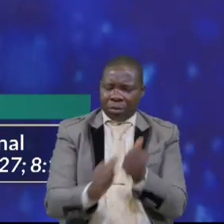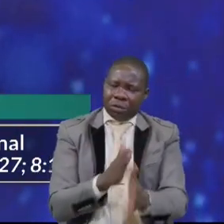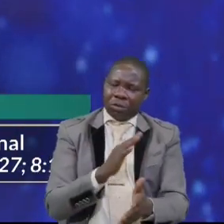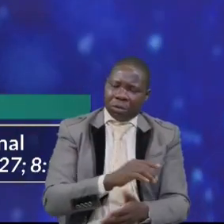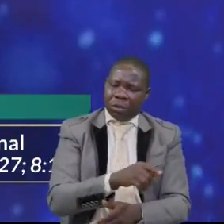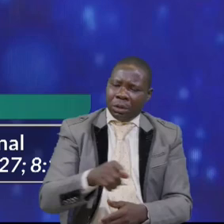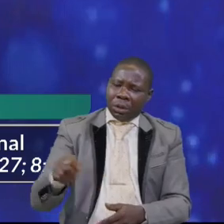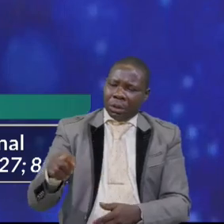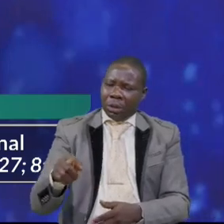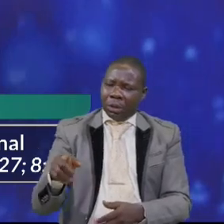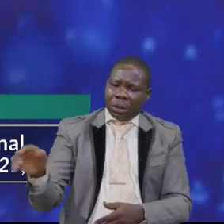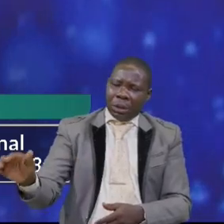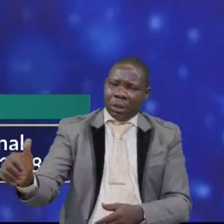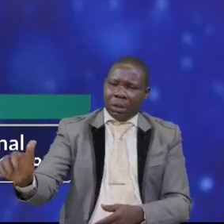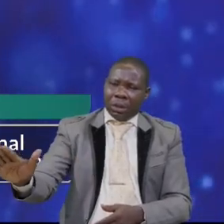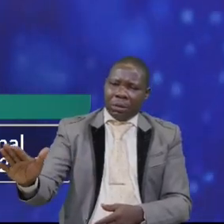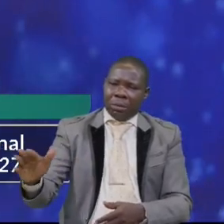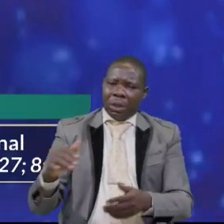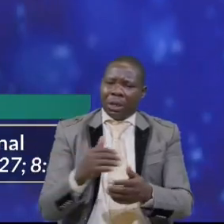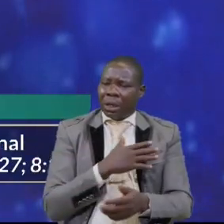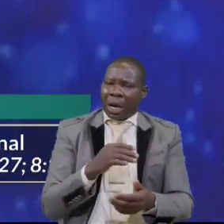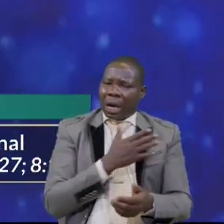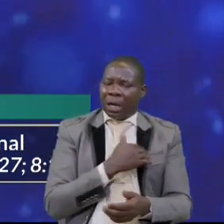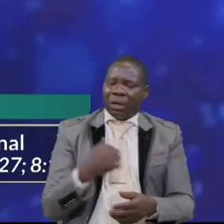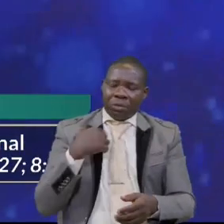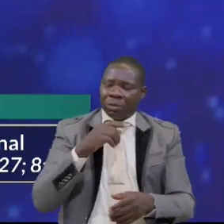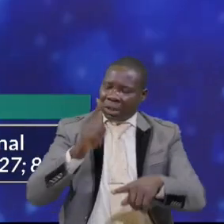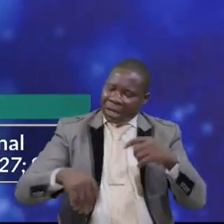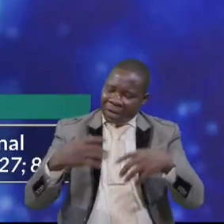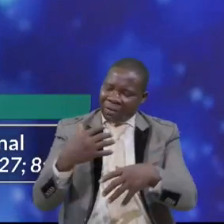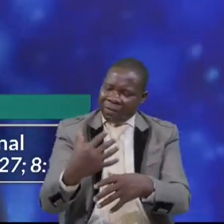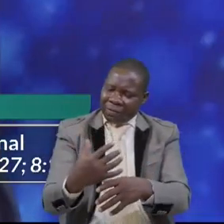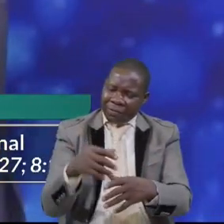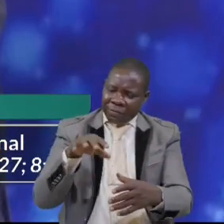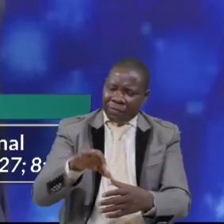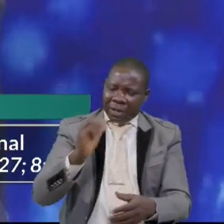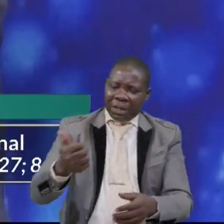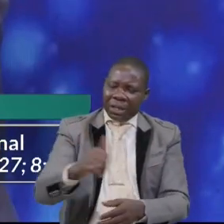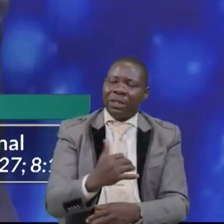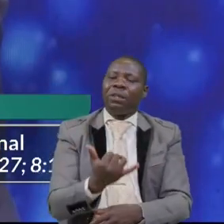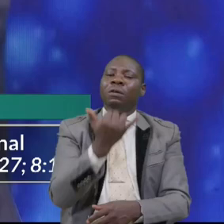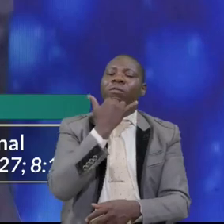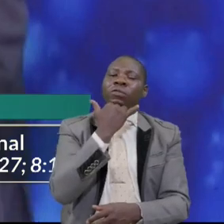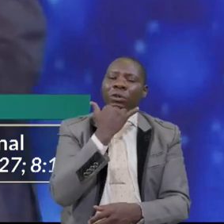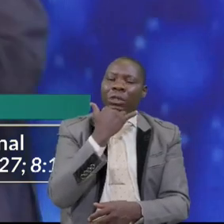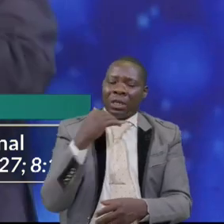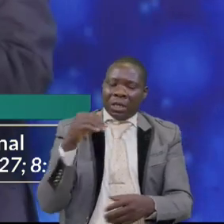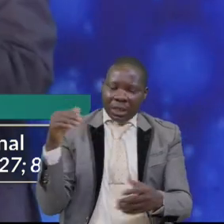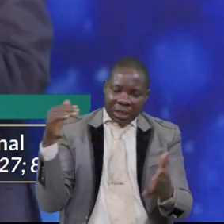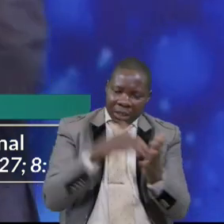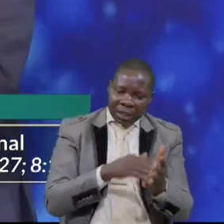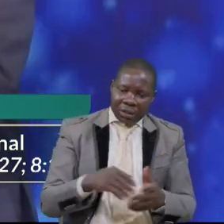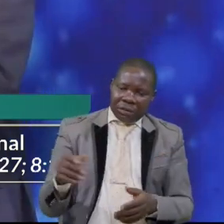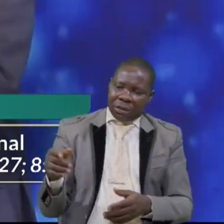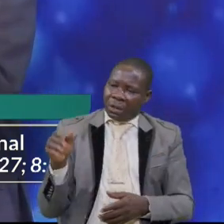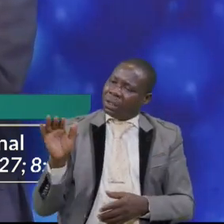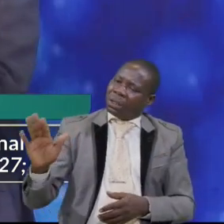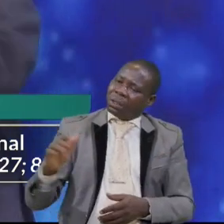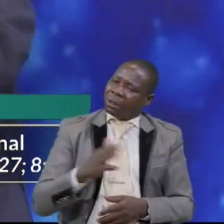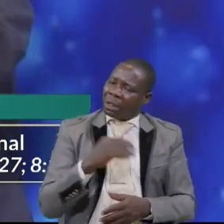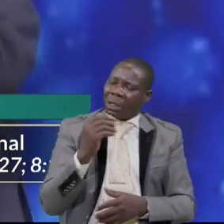ils n'ont pas pu trouver de faute, de fausseté dans sa vie. Quelqu'un dit, je sais comment on peut l'avoir. Il aime